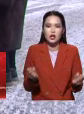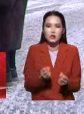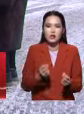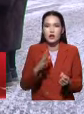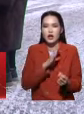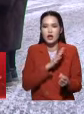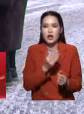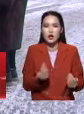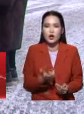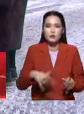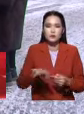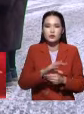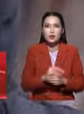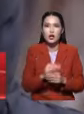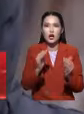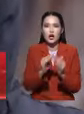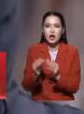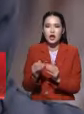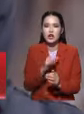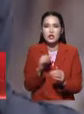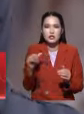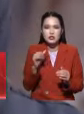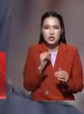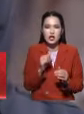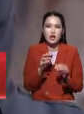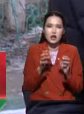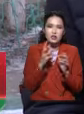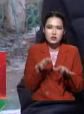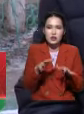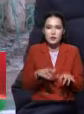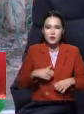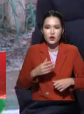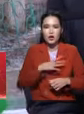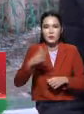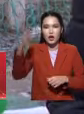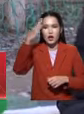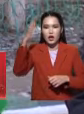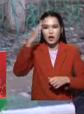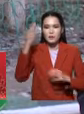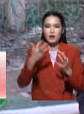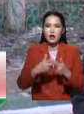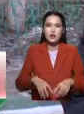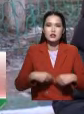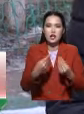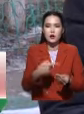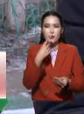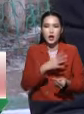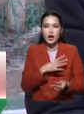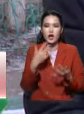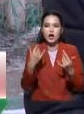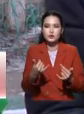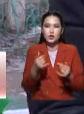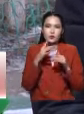сөзіне сенсек, бұл маңдағы үйлерде жиі-жиі электр өшіп, су келмей қалады. Әкім есеп бергенде айтты, біз жылу